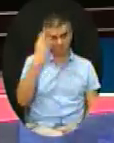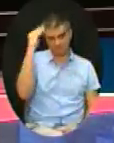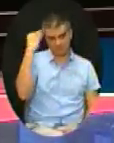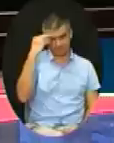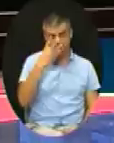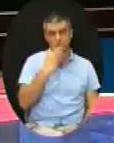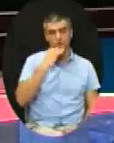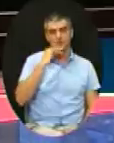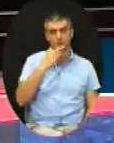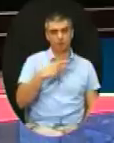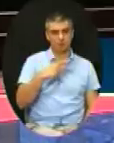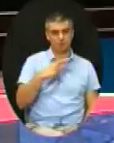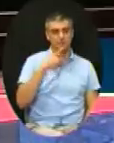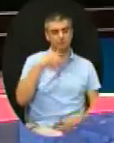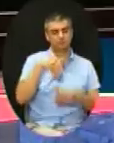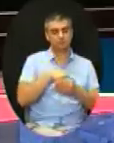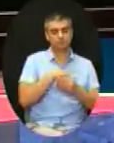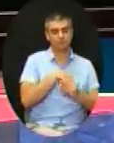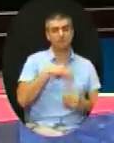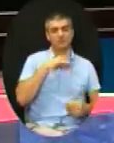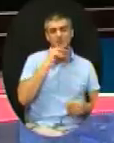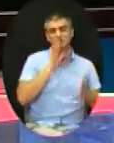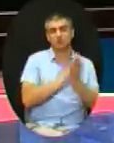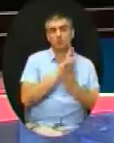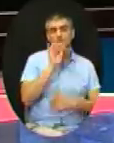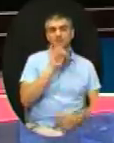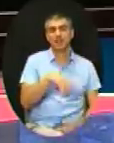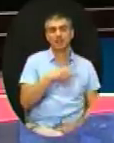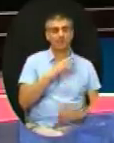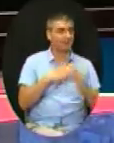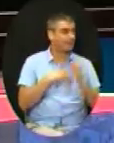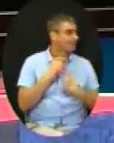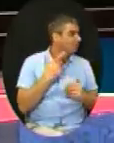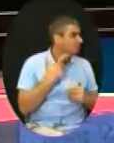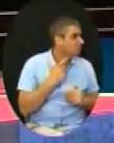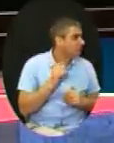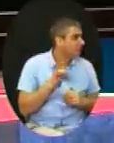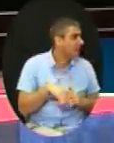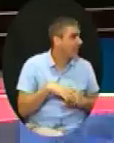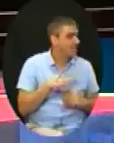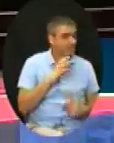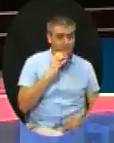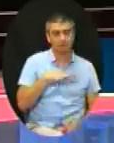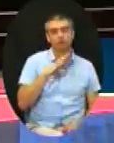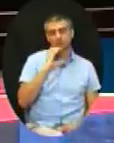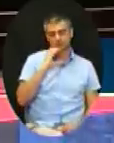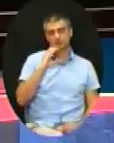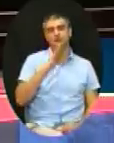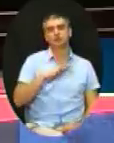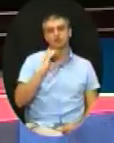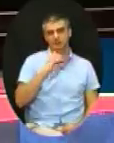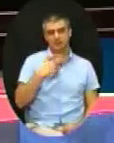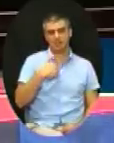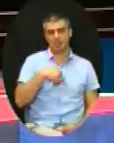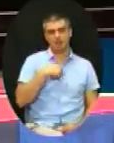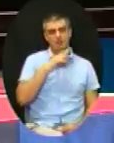פלסטינאים ביהודה ושומרון, שמתוכם אנחנו מדברים על 18 אלף מבנים לא חוקיים. 70 אלף פלסטינים יש ביהודה ושומרון? בשטחי סי, אנחנו מדברים על שטחי סי, זה צריך להיות ברור.